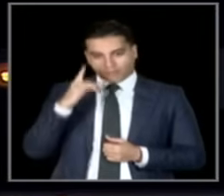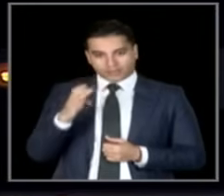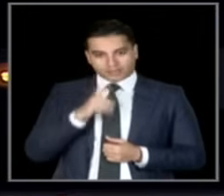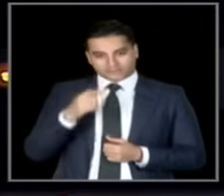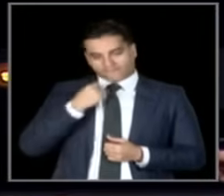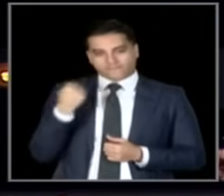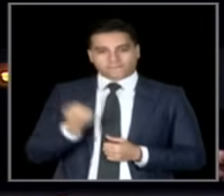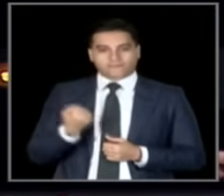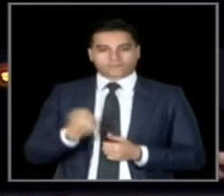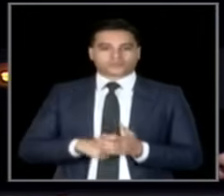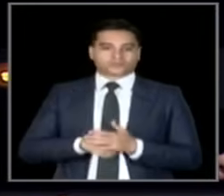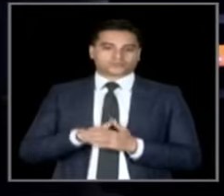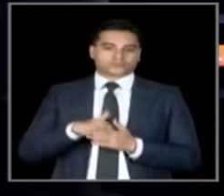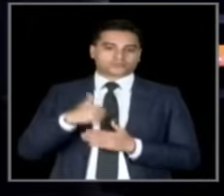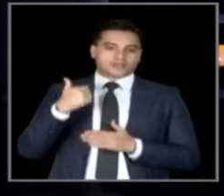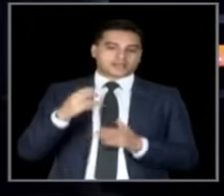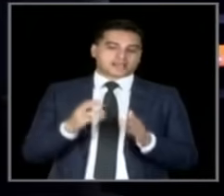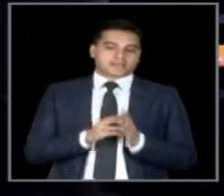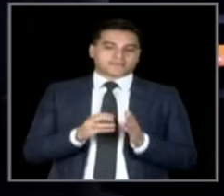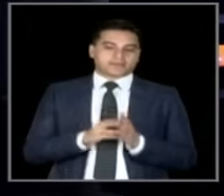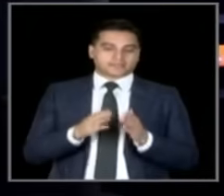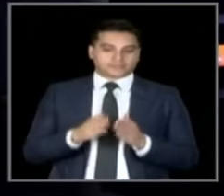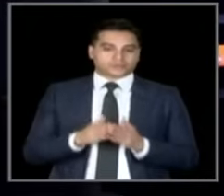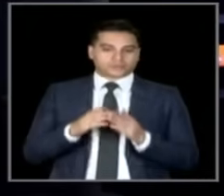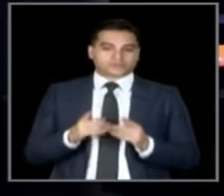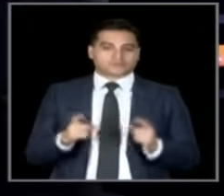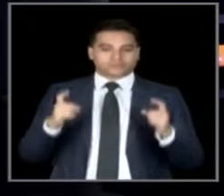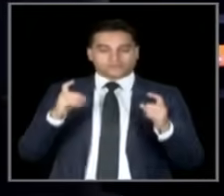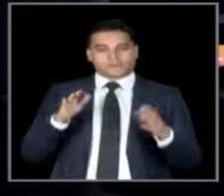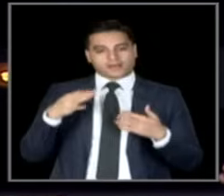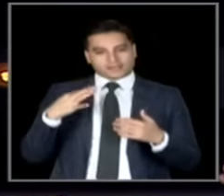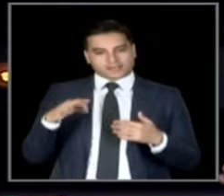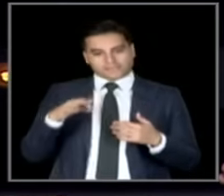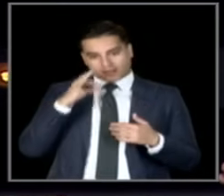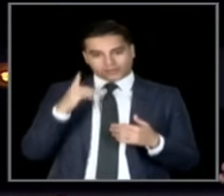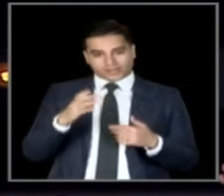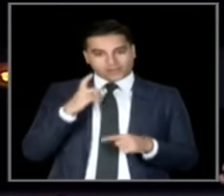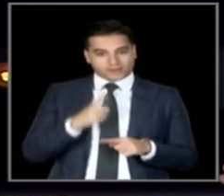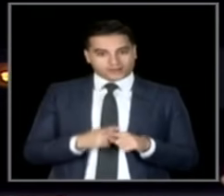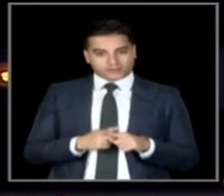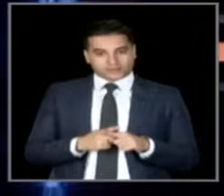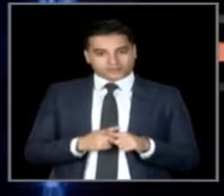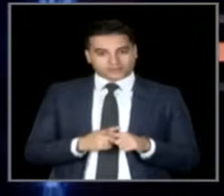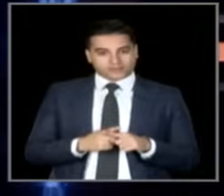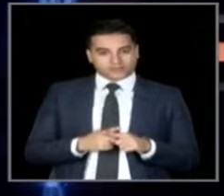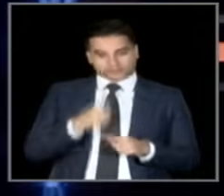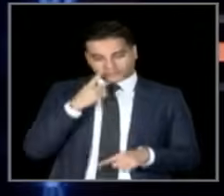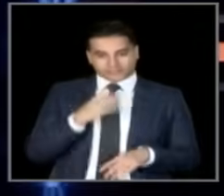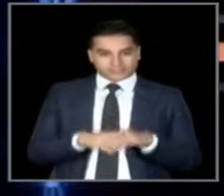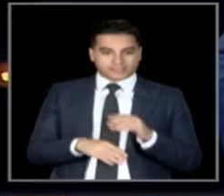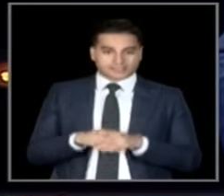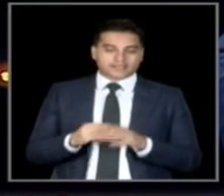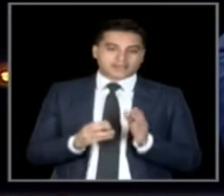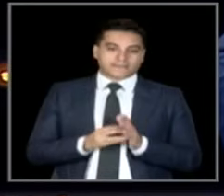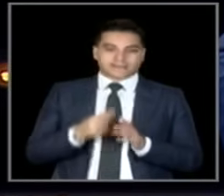صح ألف مبروك جامعة السويس إلى المربع الذهبي، لو الإجابة غلط جامعة